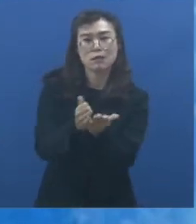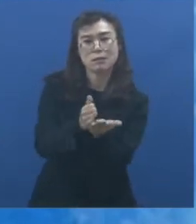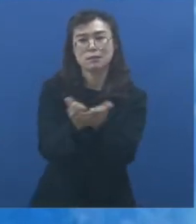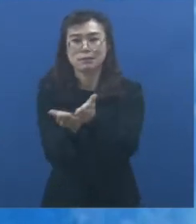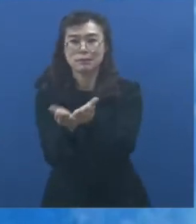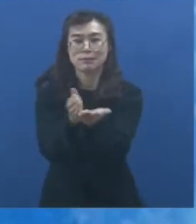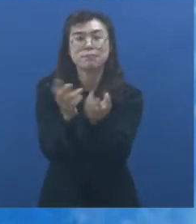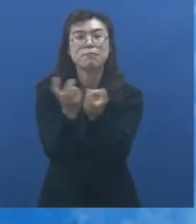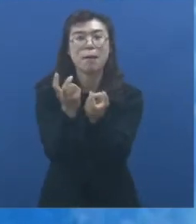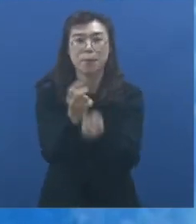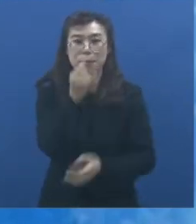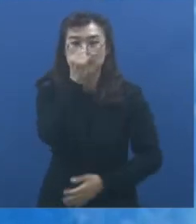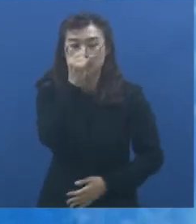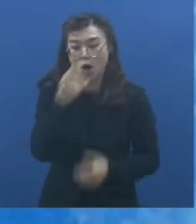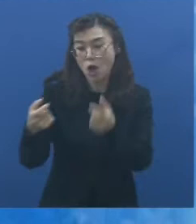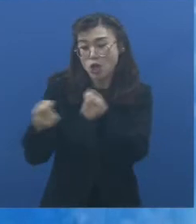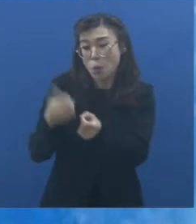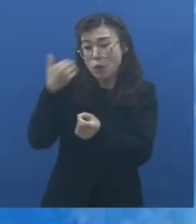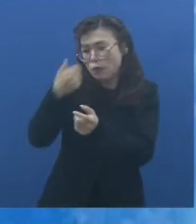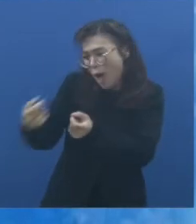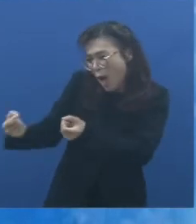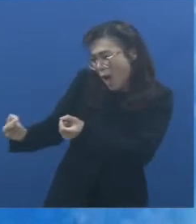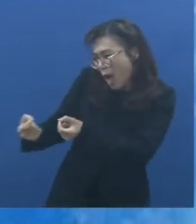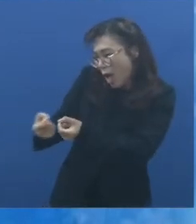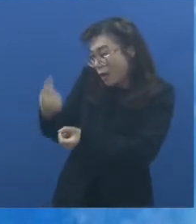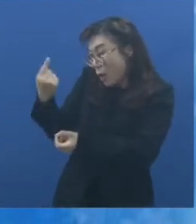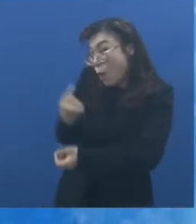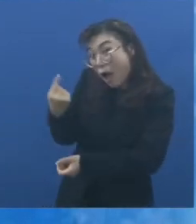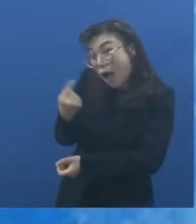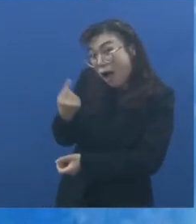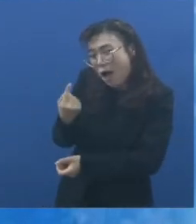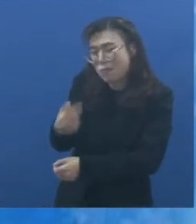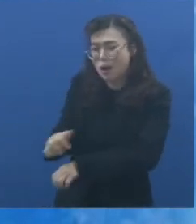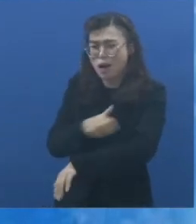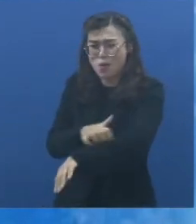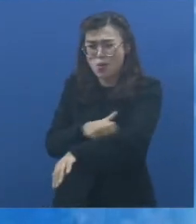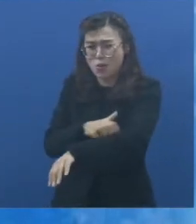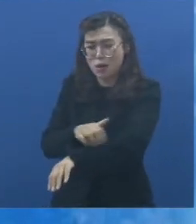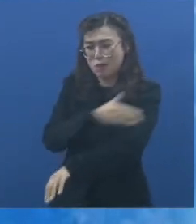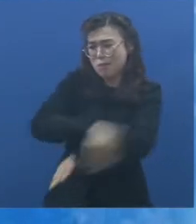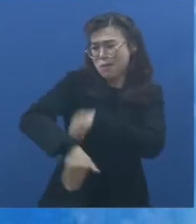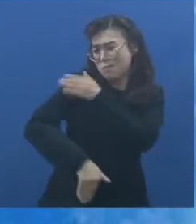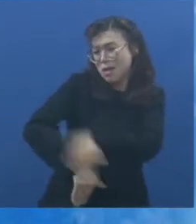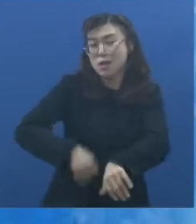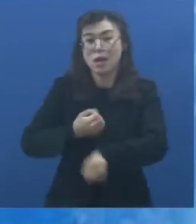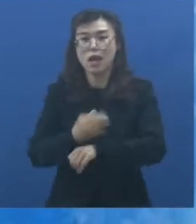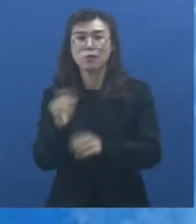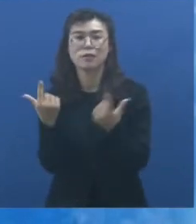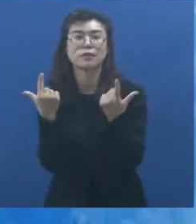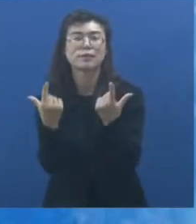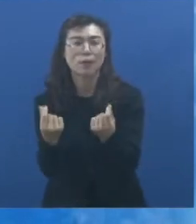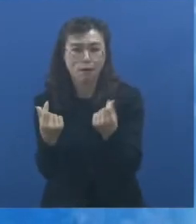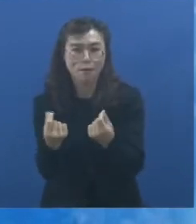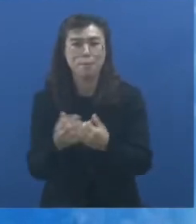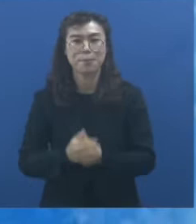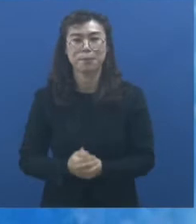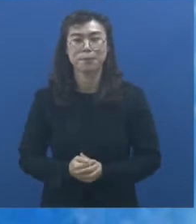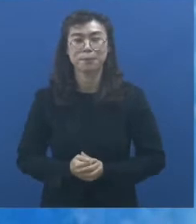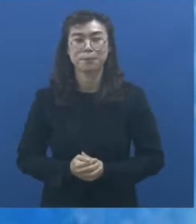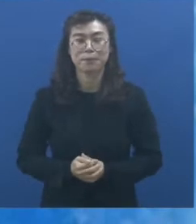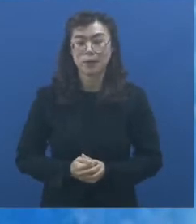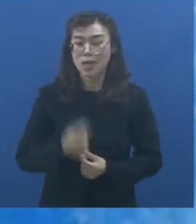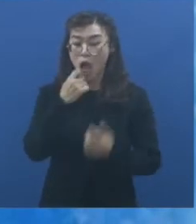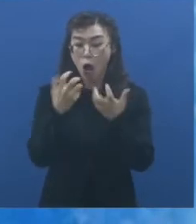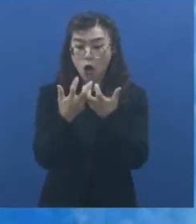옆에 만약에 누가 막기 뭐 빚부터 요 그럼 어떻게 하죠 흔들 때 마디로 견 들어줘야 되죠 그거하고 똑같은 원리에 요 여러분들 3백